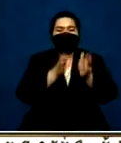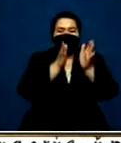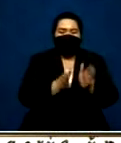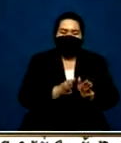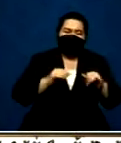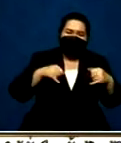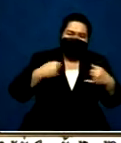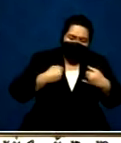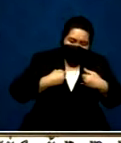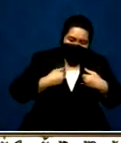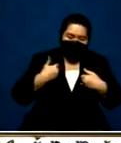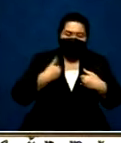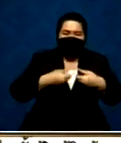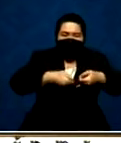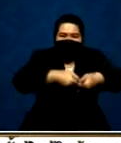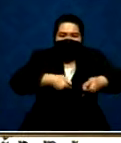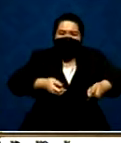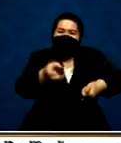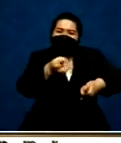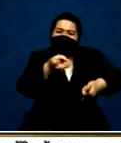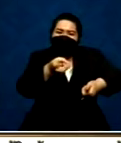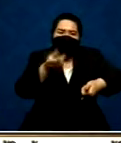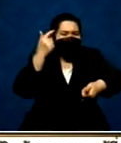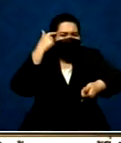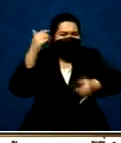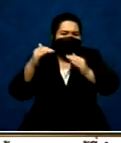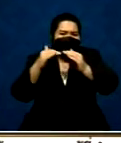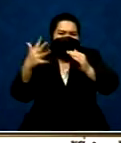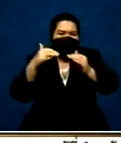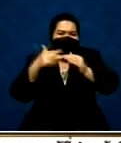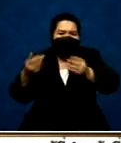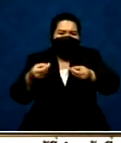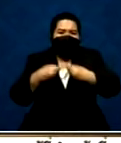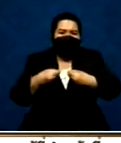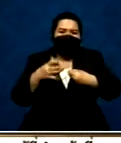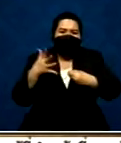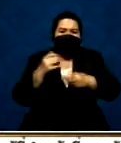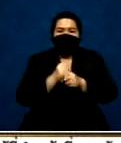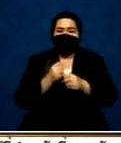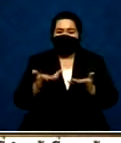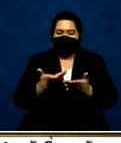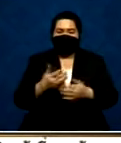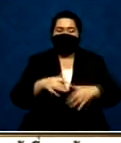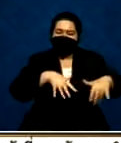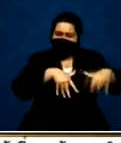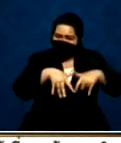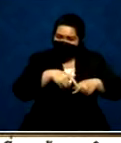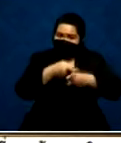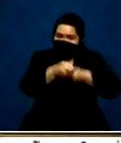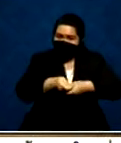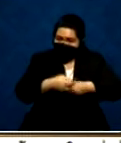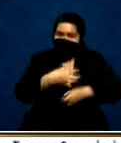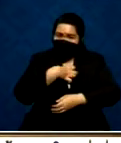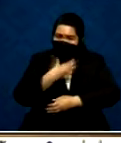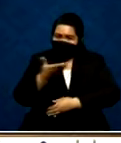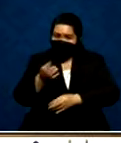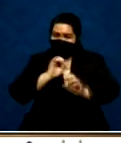ายย่อยเป็นกังวลมากนะครับว่าจะมีความเป็นธรรมในการกระจายวัคซีนหรือเปล่าและเขาต้องการแนวทางที่ชัดเจนจากรัฐบาลตั้งแต่วันนี้เลย